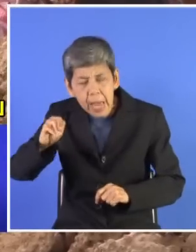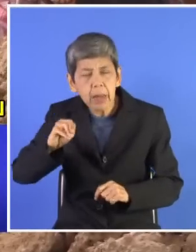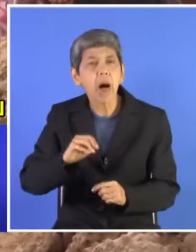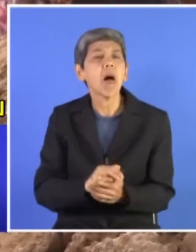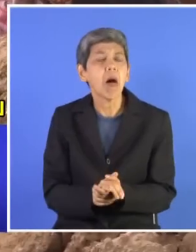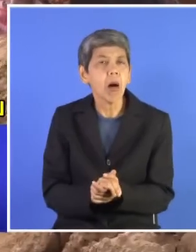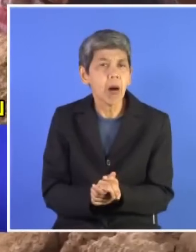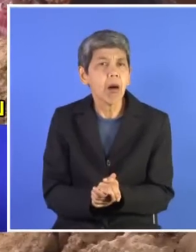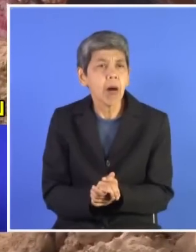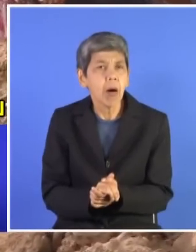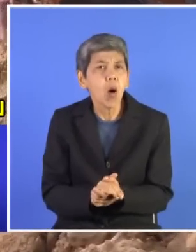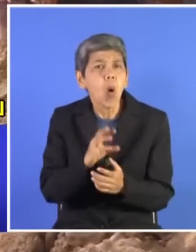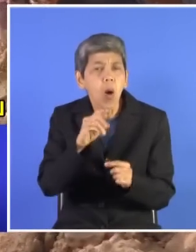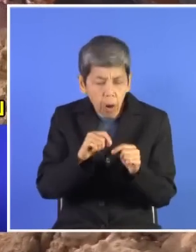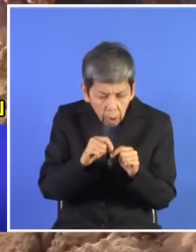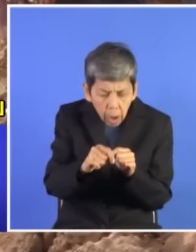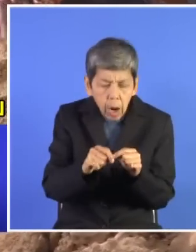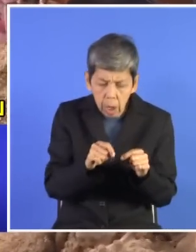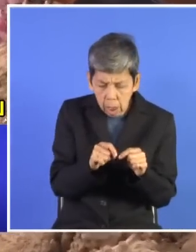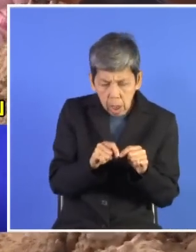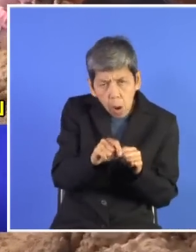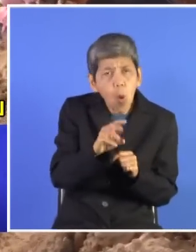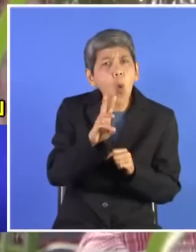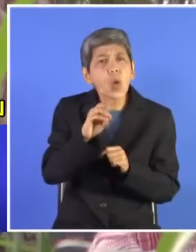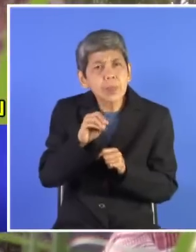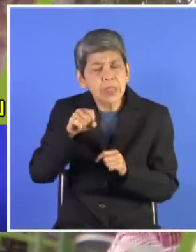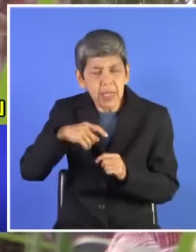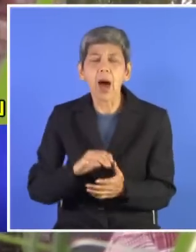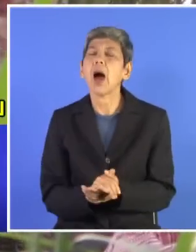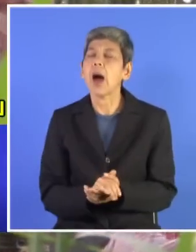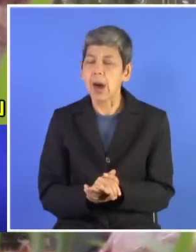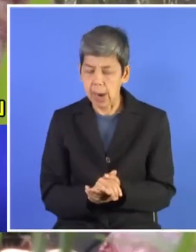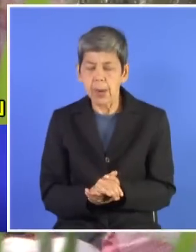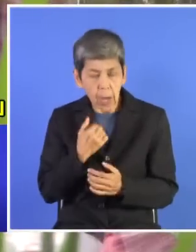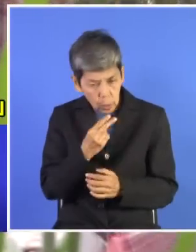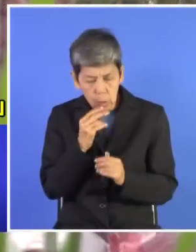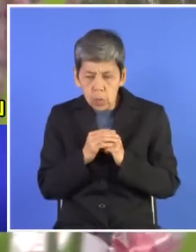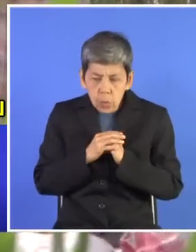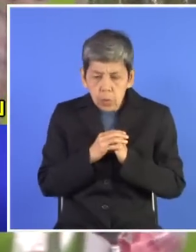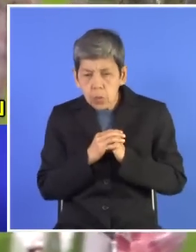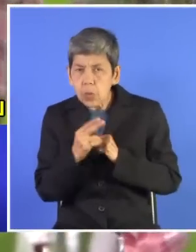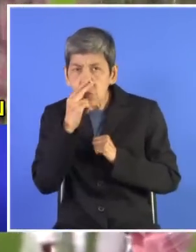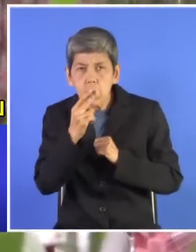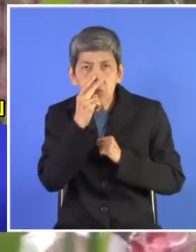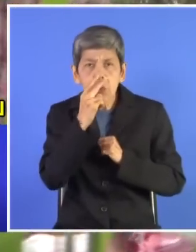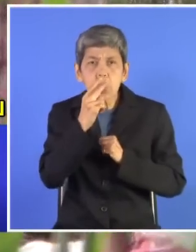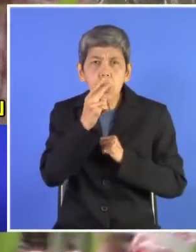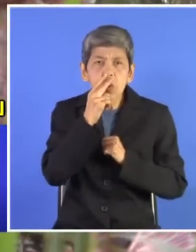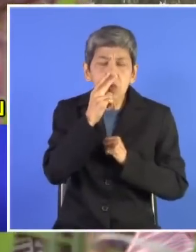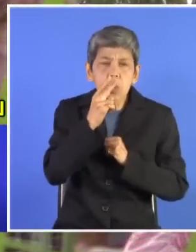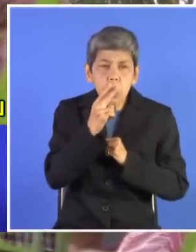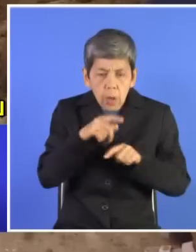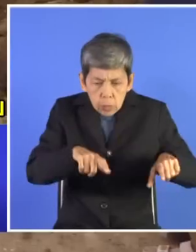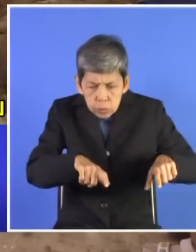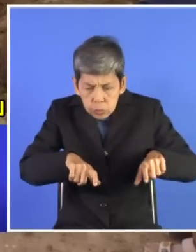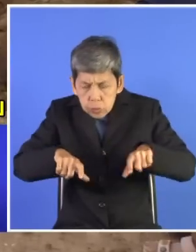าเซนหน่อยไหม60เซนนี่นะครับเนี่ยฮะชาวบ้านก็ได้ยินปั๊บก็ไปนั่งดูนะไปนั่งดูก็ดูเขาลากต้นตะเ